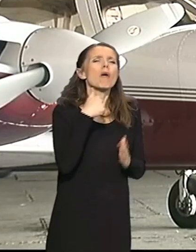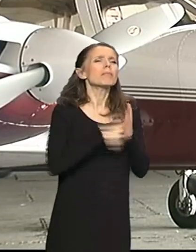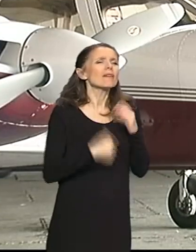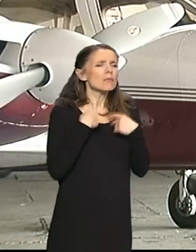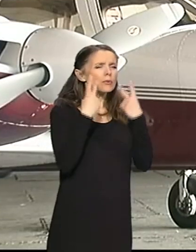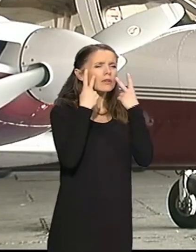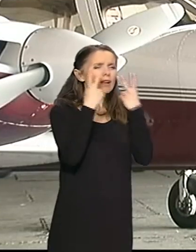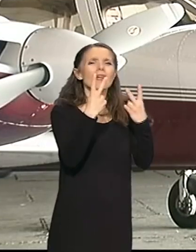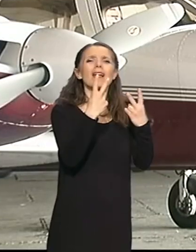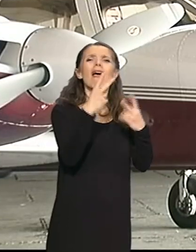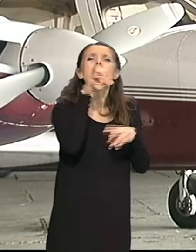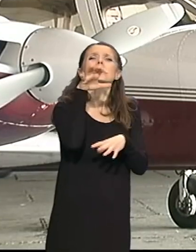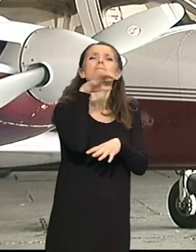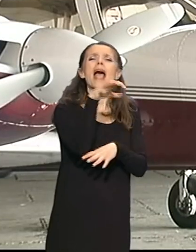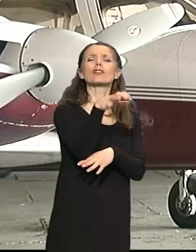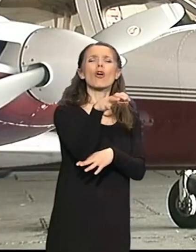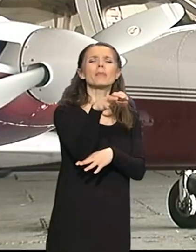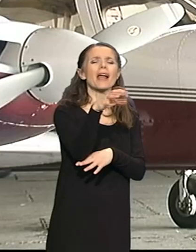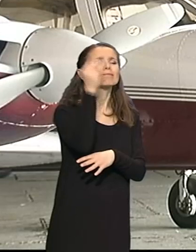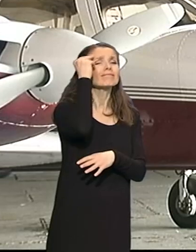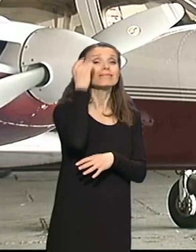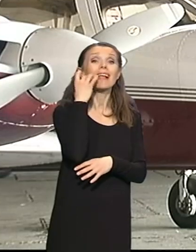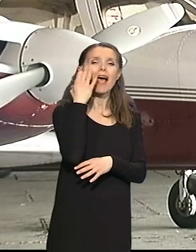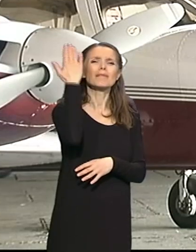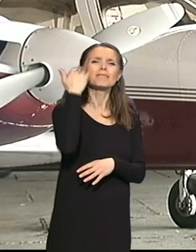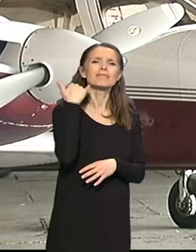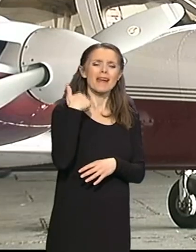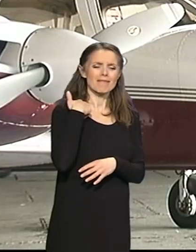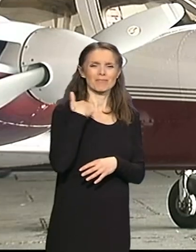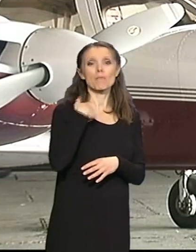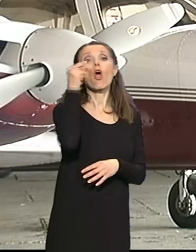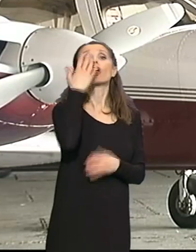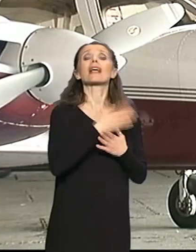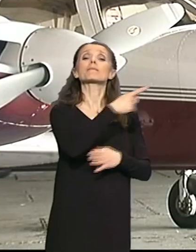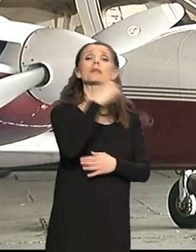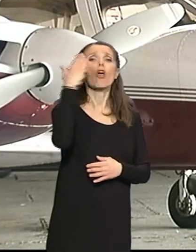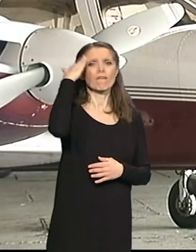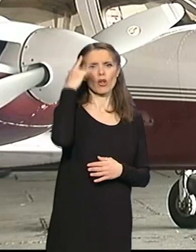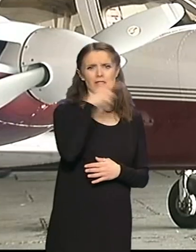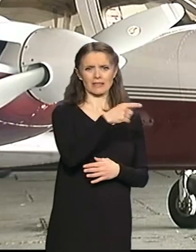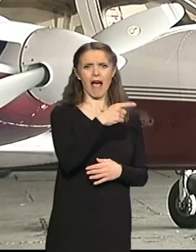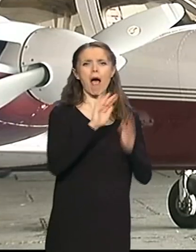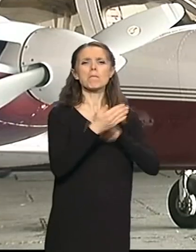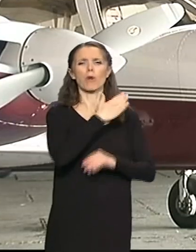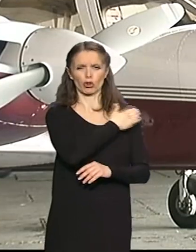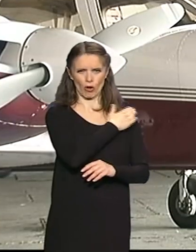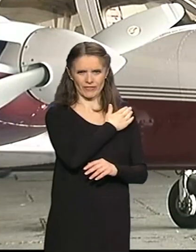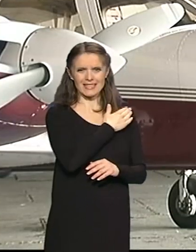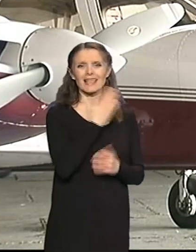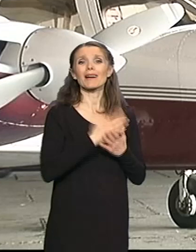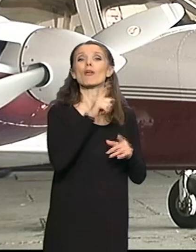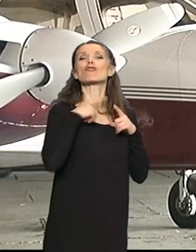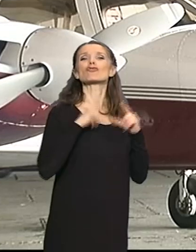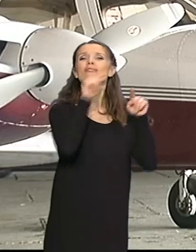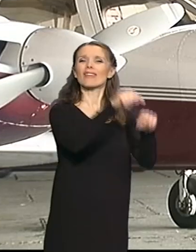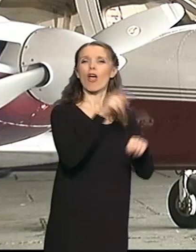za skok padobrana se dešava iz Skoplja, gde je moj otac služio kao podoficir. Bili smo